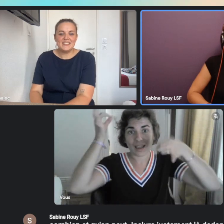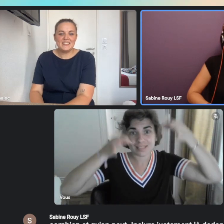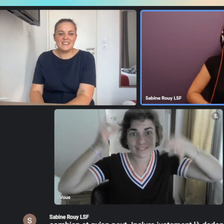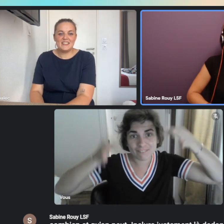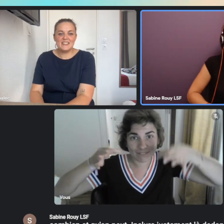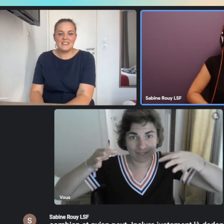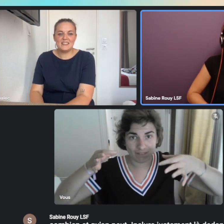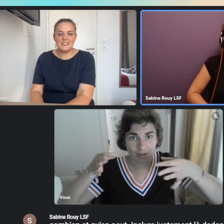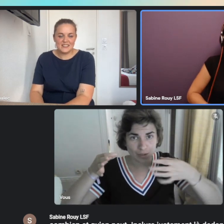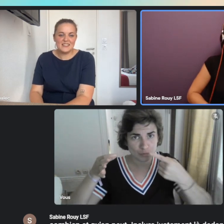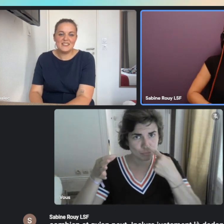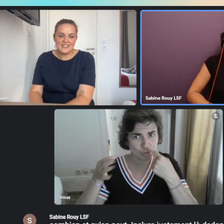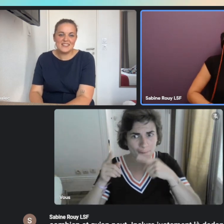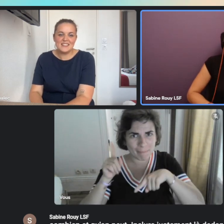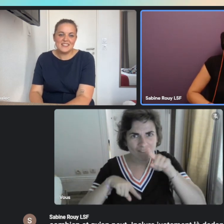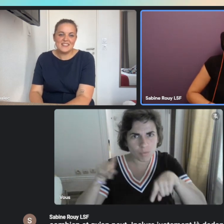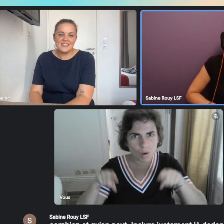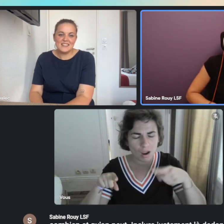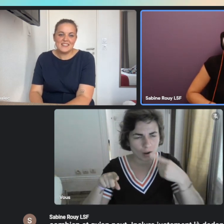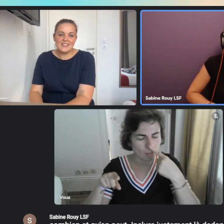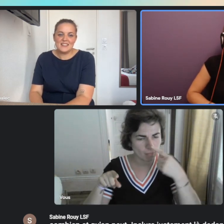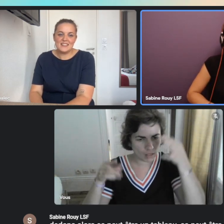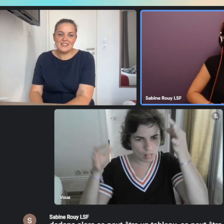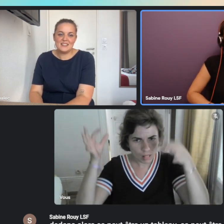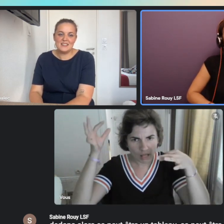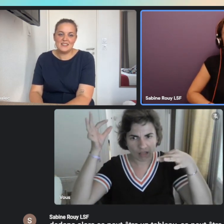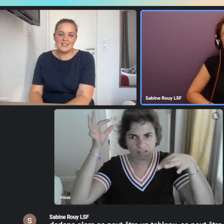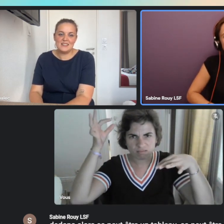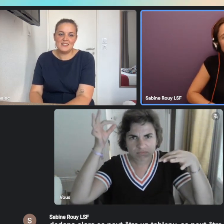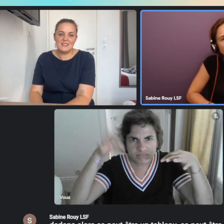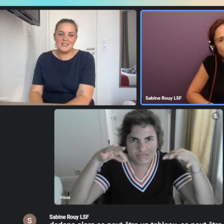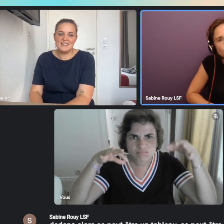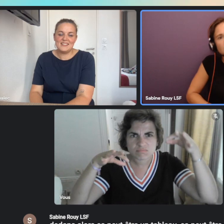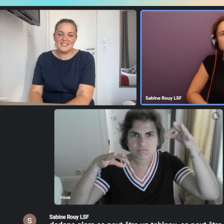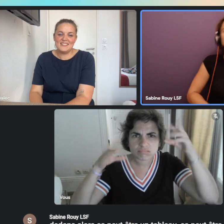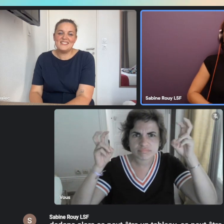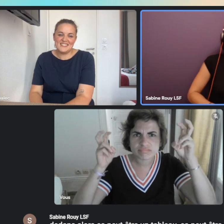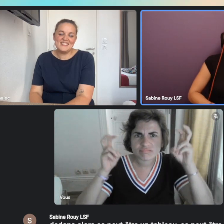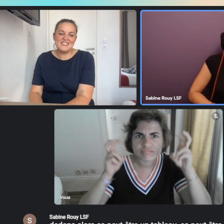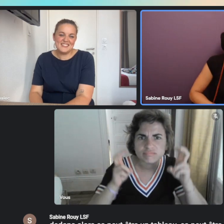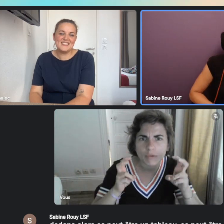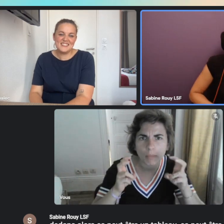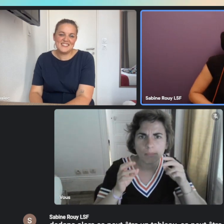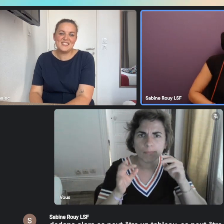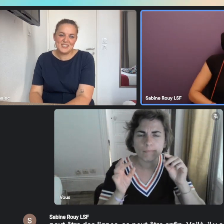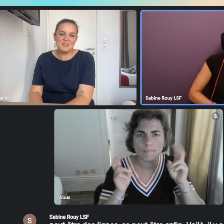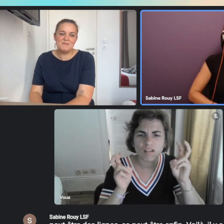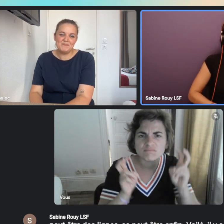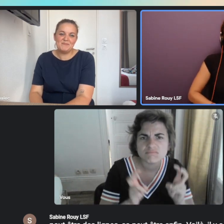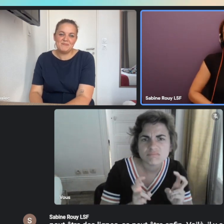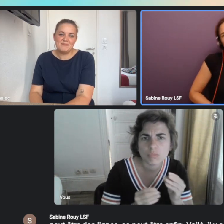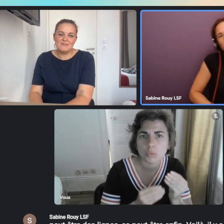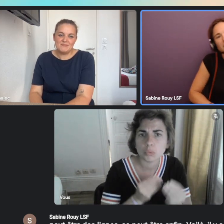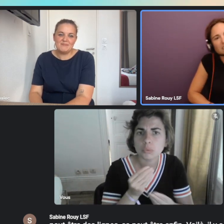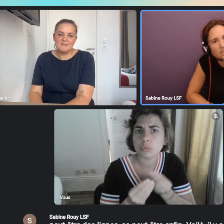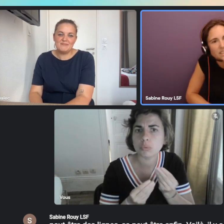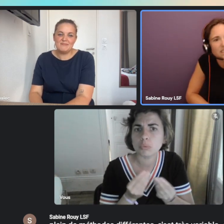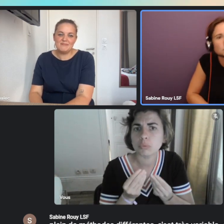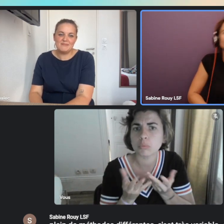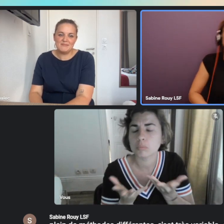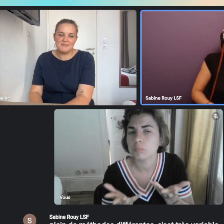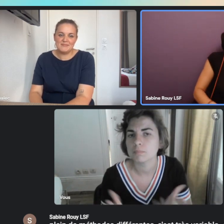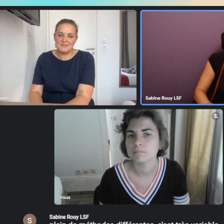Alors, donc justement, concernant l'aspect créatif, est-ce que parfois tu as du mal tu sens que tu as l'impression que ta